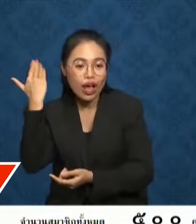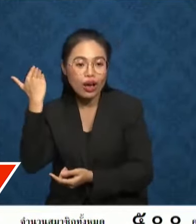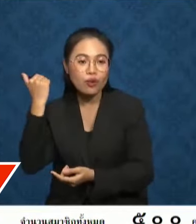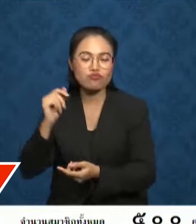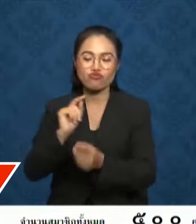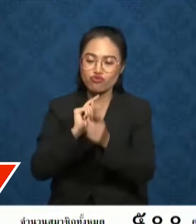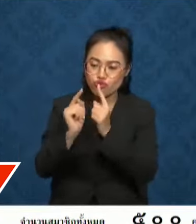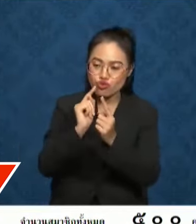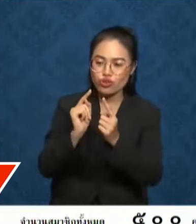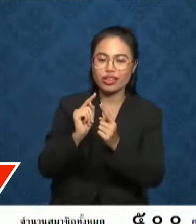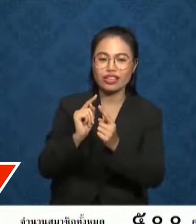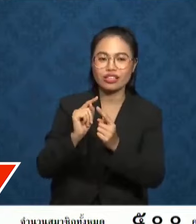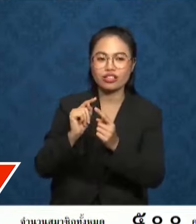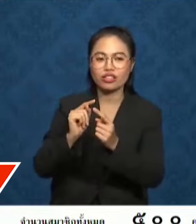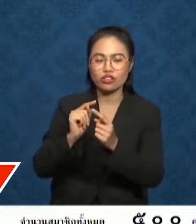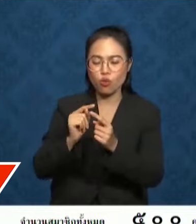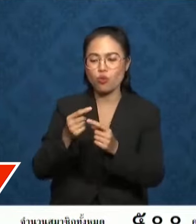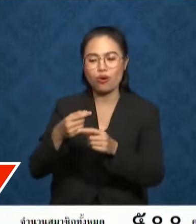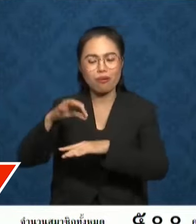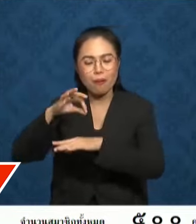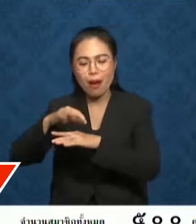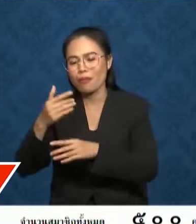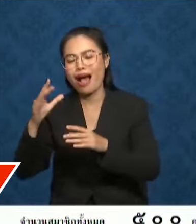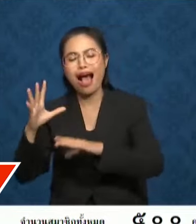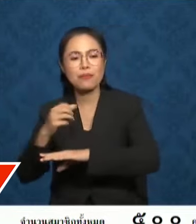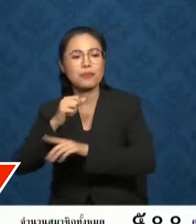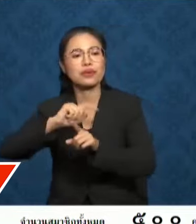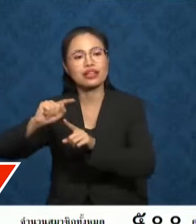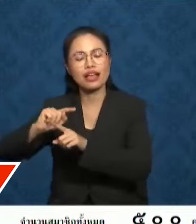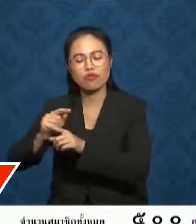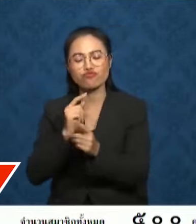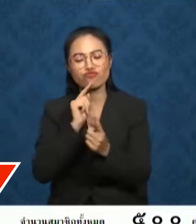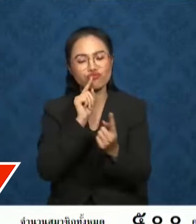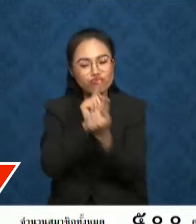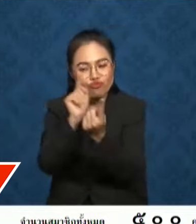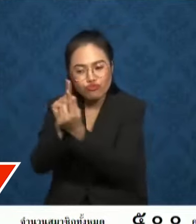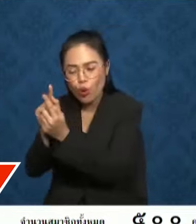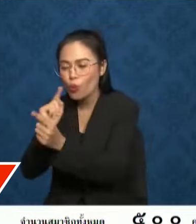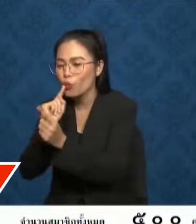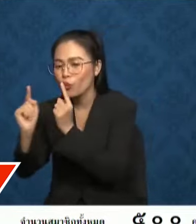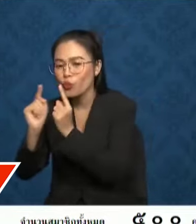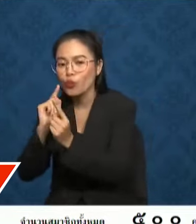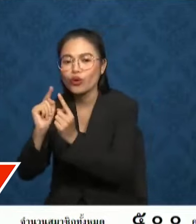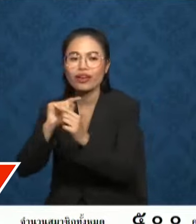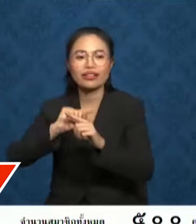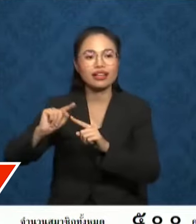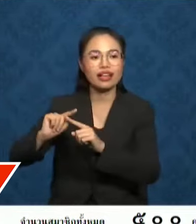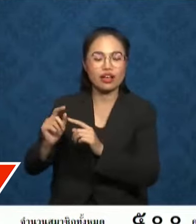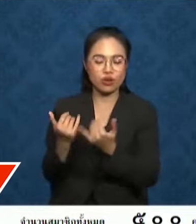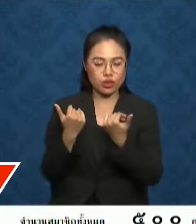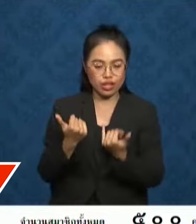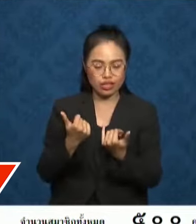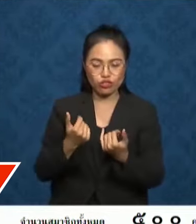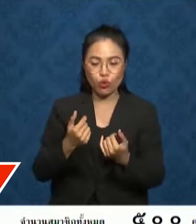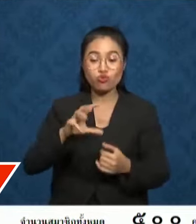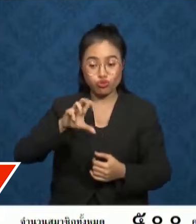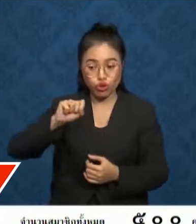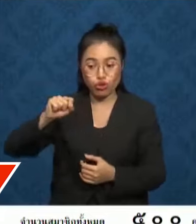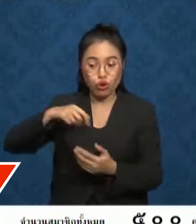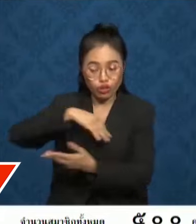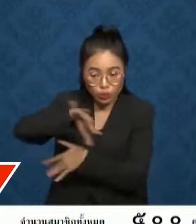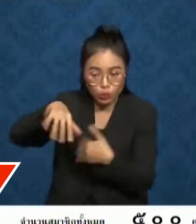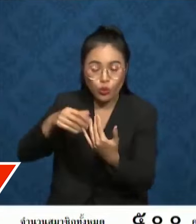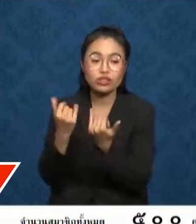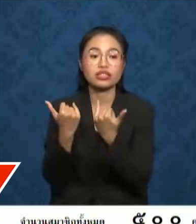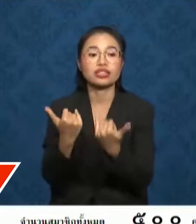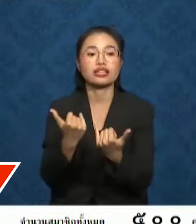าอดีตกการธิการวิศามังบประมาณสมาชิกรัธษพาในสภพาชุดนี้ทกลงปฏิบตหนาที่อยู่ด้วยและทๆ ท